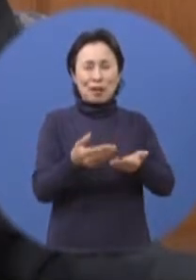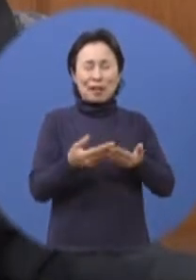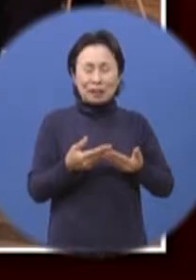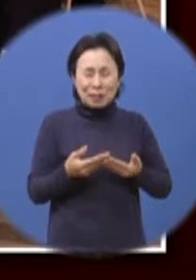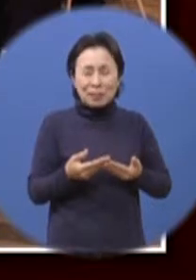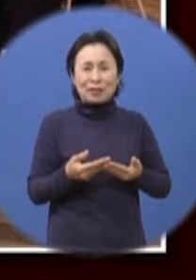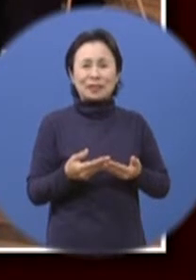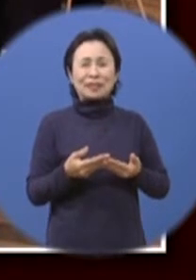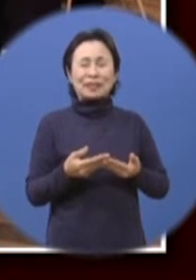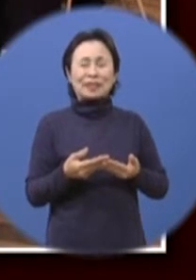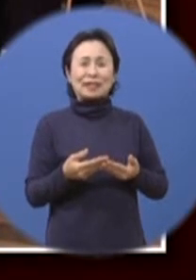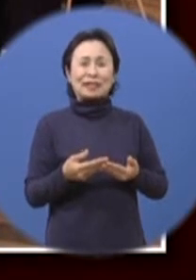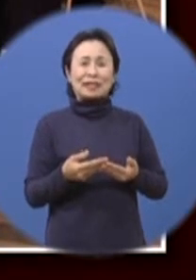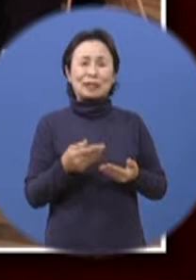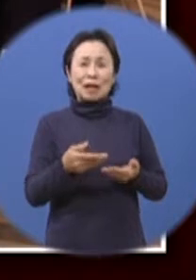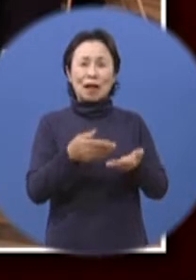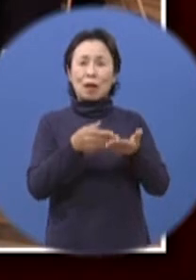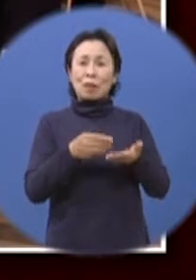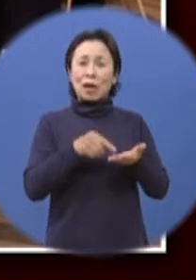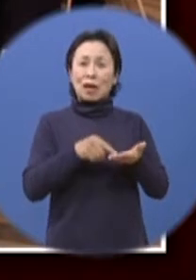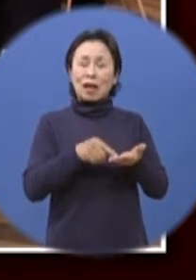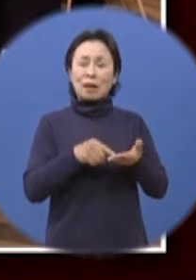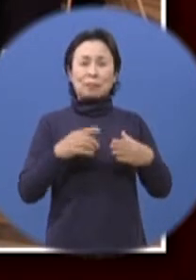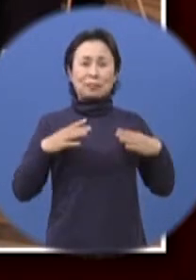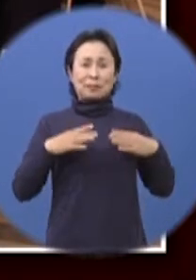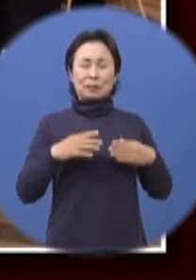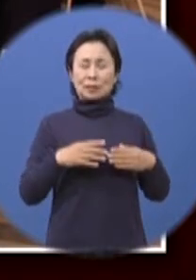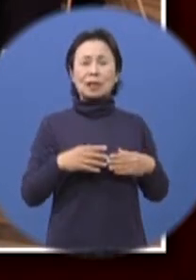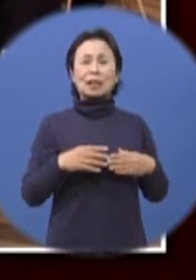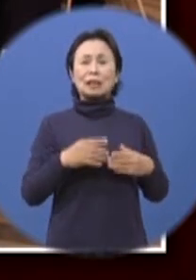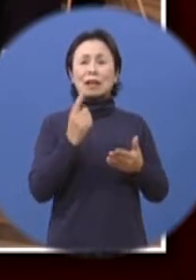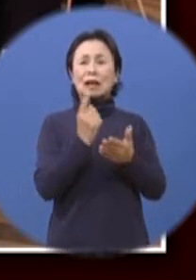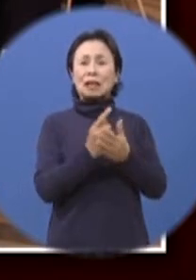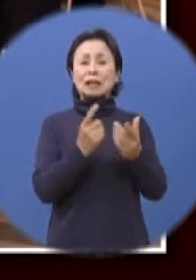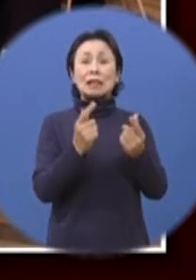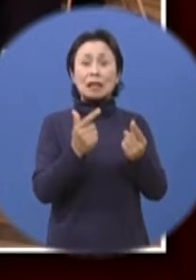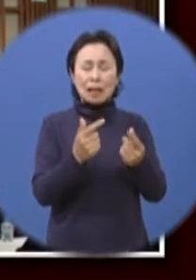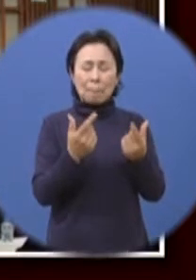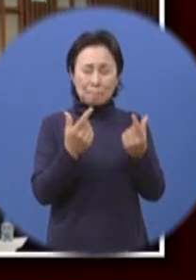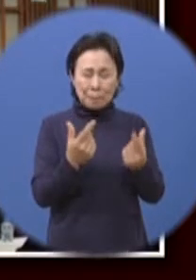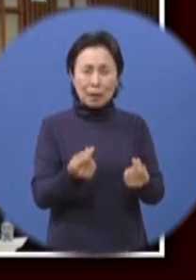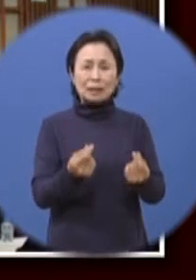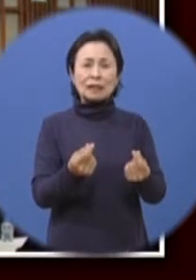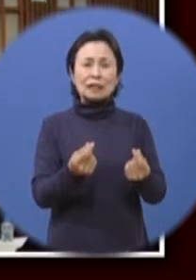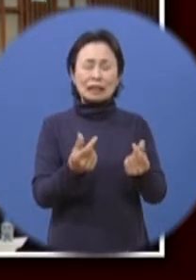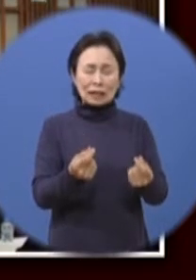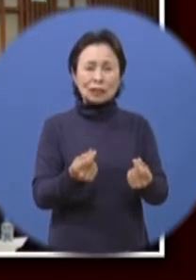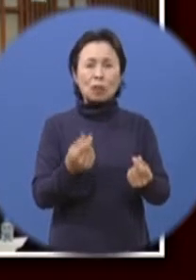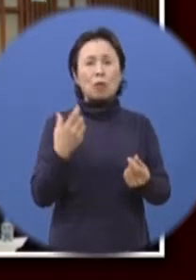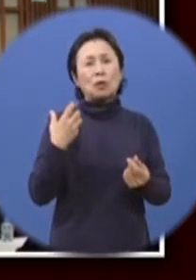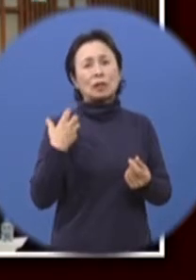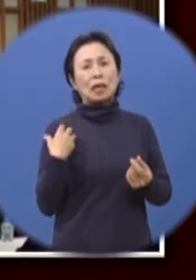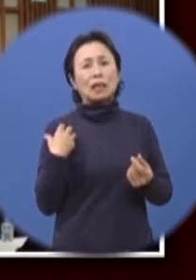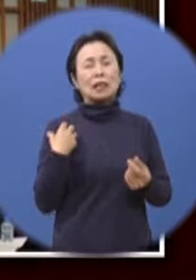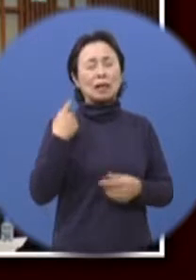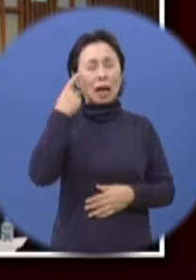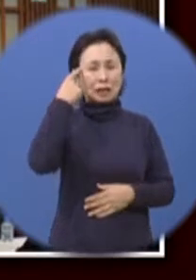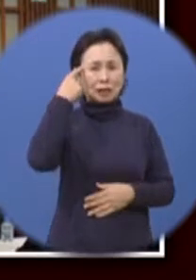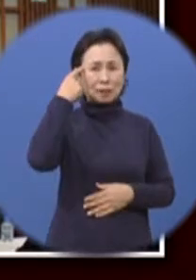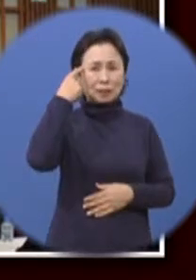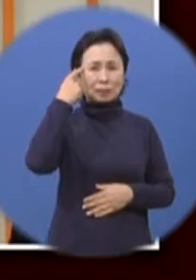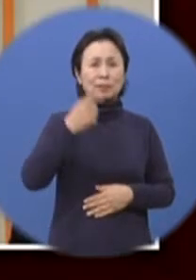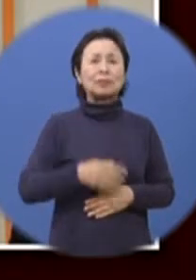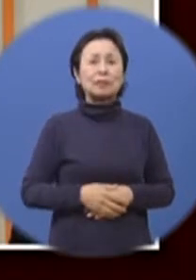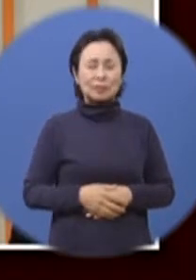ですけどもまぁこのいただいた a 4にのかからない子してそれと同じように同じだけの責任がまだ決め改善ですよね